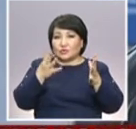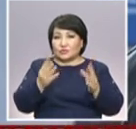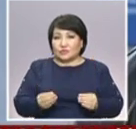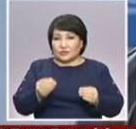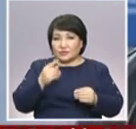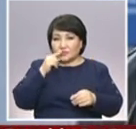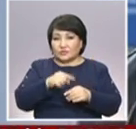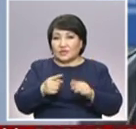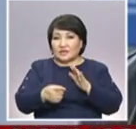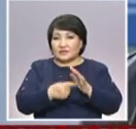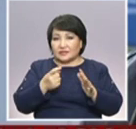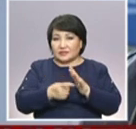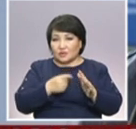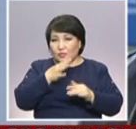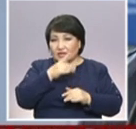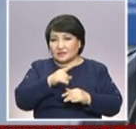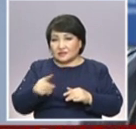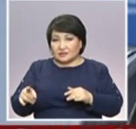барысында 4-ші айға созылған іс.